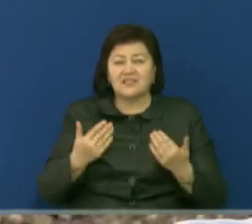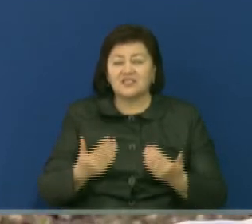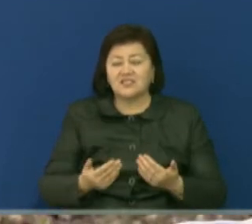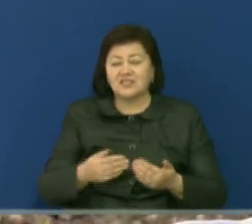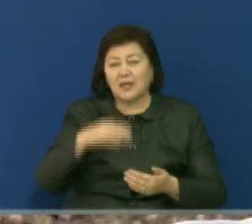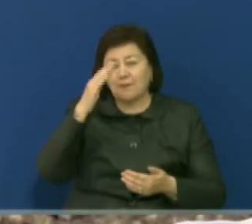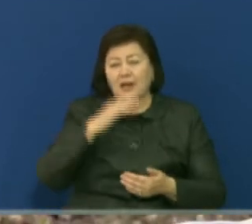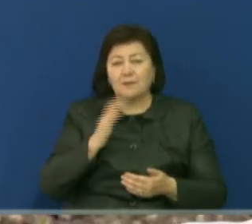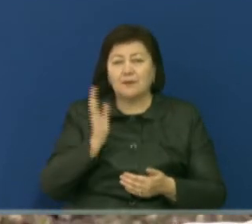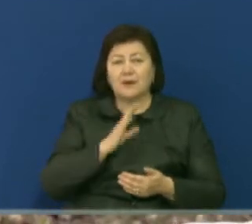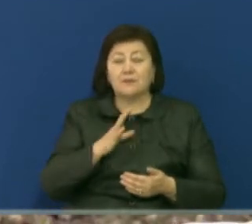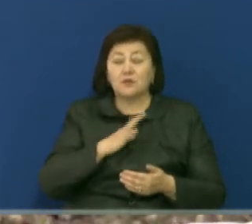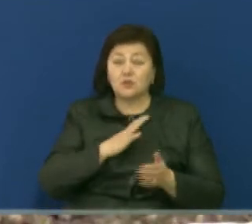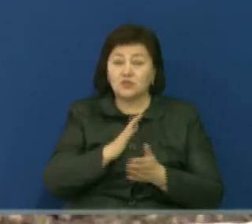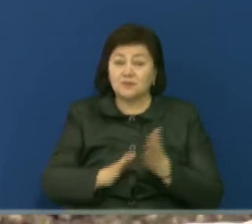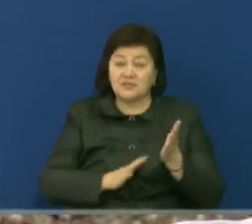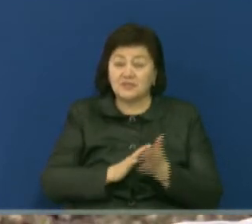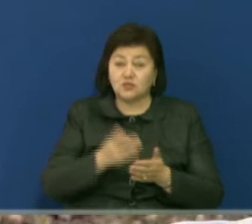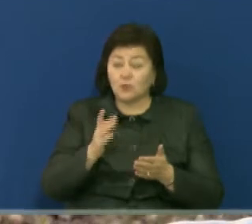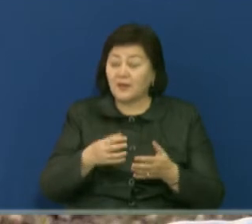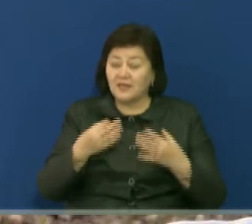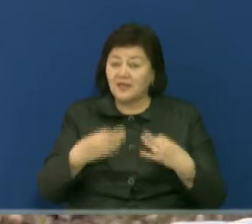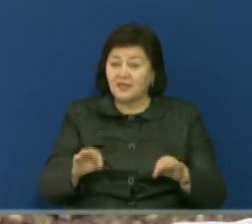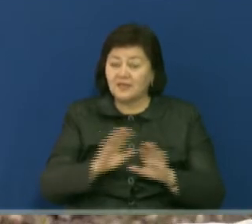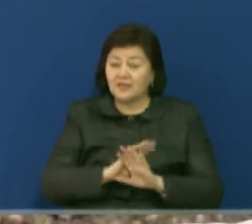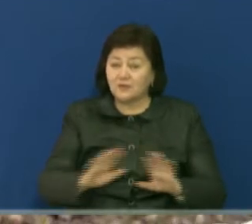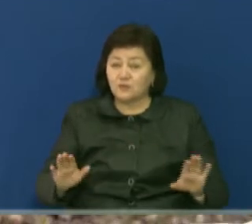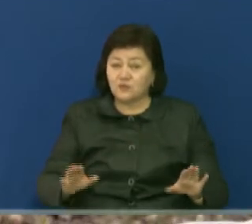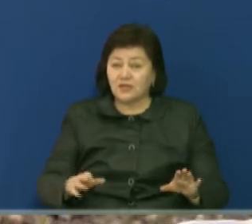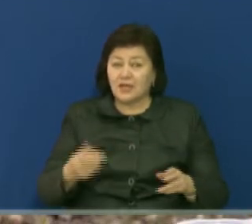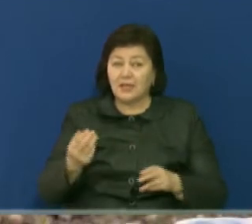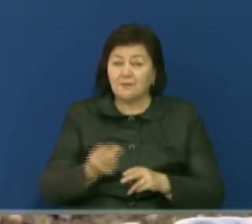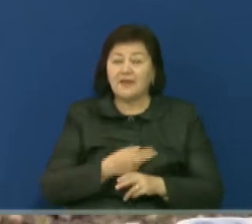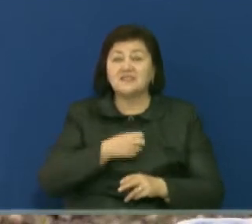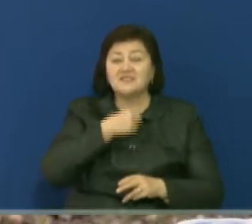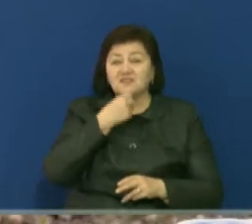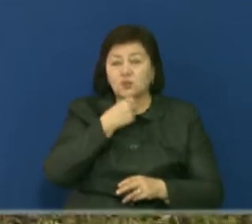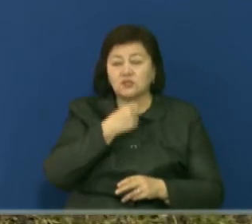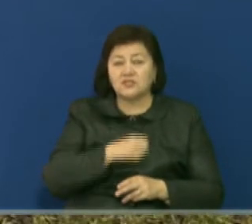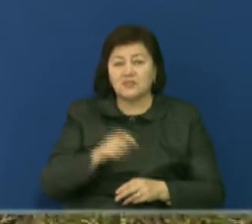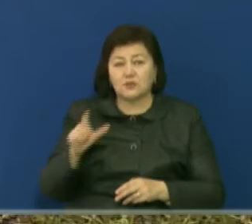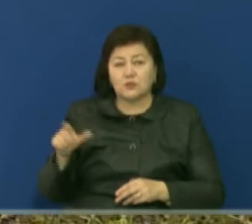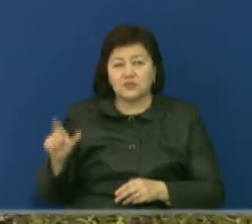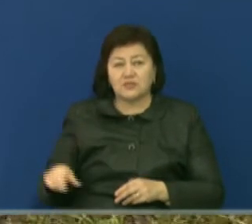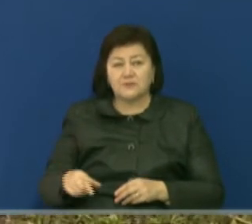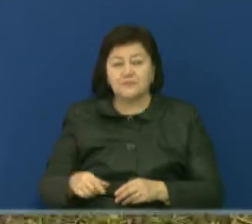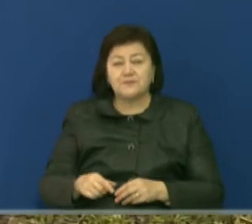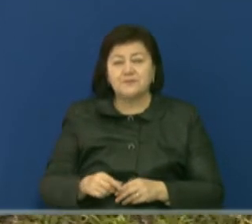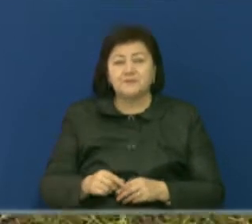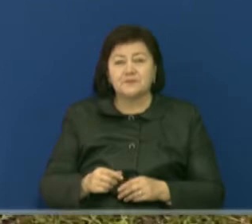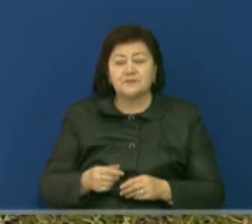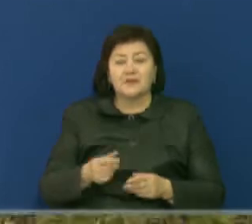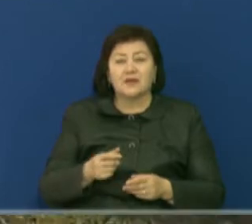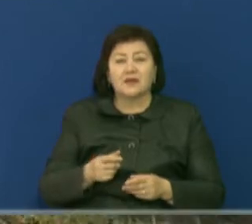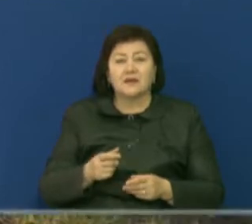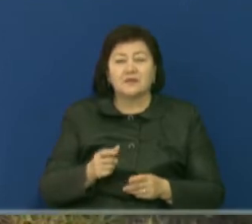были проведены беседы о том, чтобы они не отпускали детей на водоемы без сопровождения взрослых. По данным Управления по